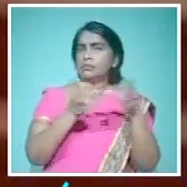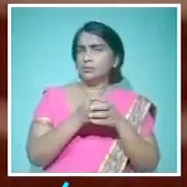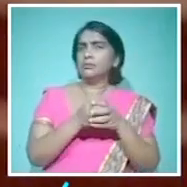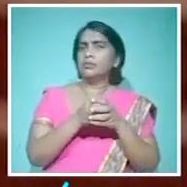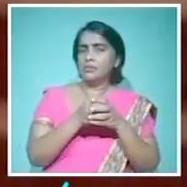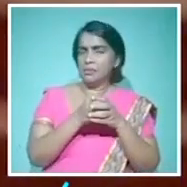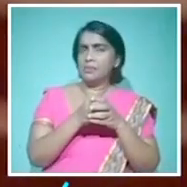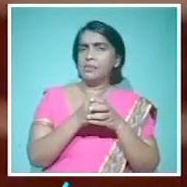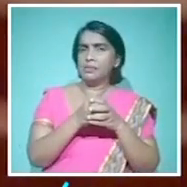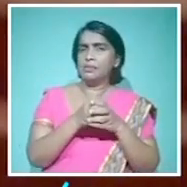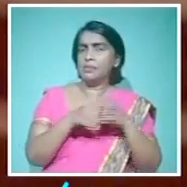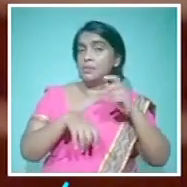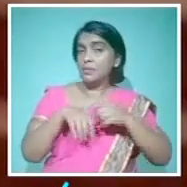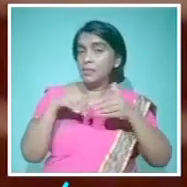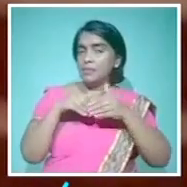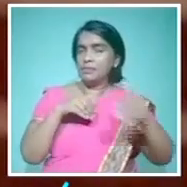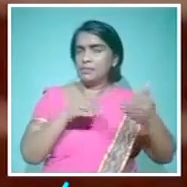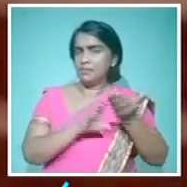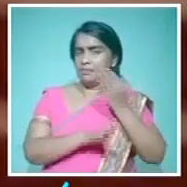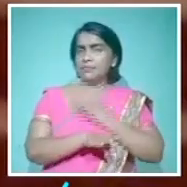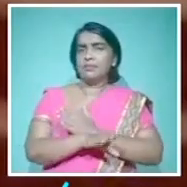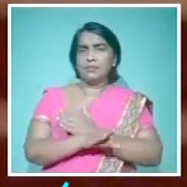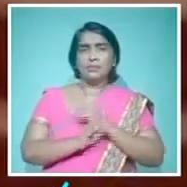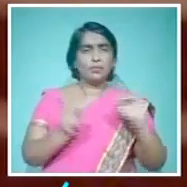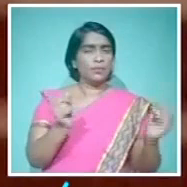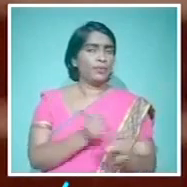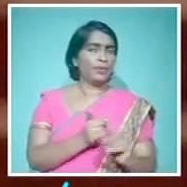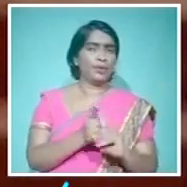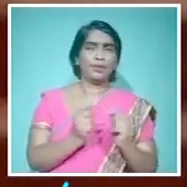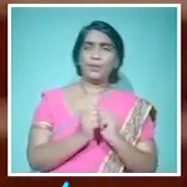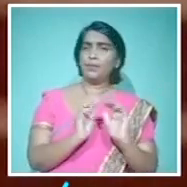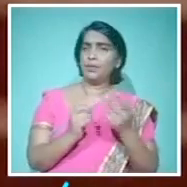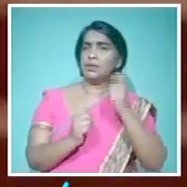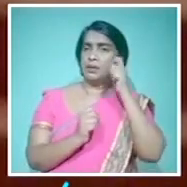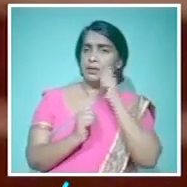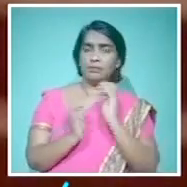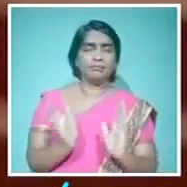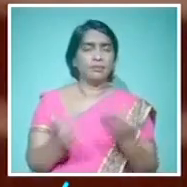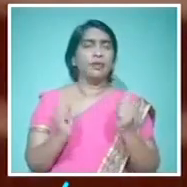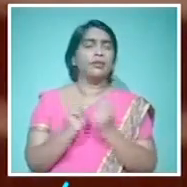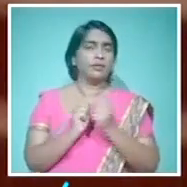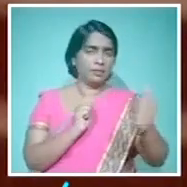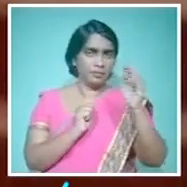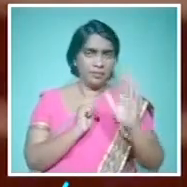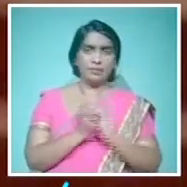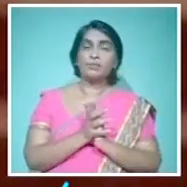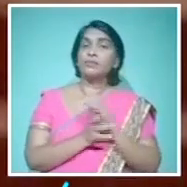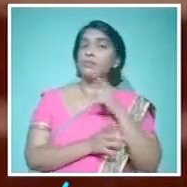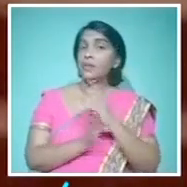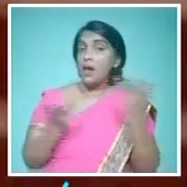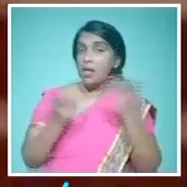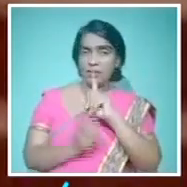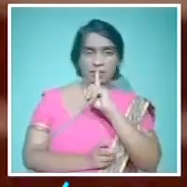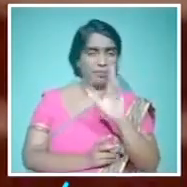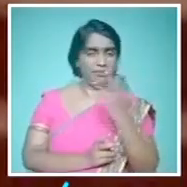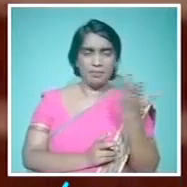මේක කාල සීමාවක් තුල ඉඳගෙන මේ රටේ ප්‍රචණ්ඩත්වය ඇති කරන්න ත්‍රස්තවාදී ඇති කරන්න කටයුතු කරගෙන ආවා ඒක නැහැ කියන්න